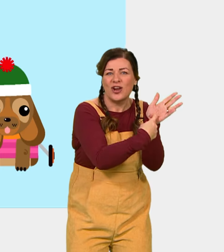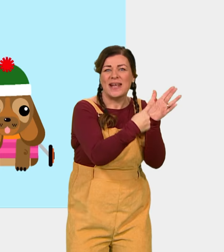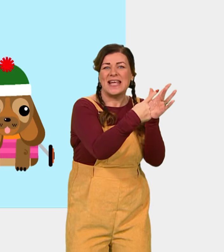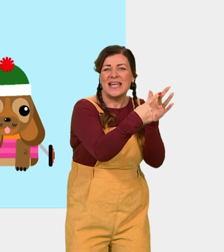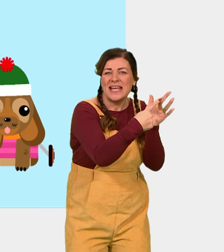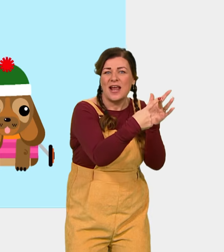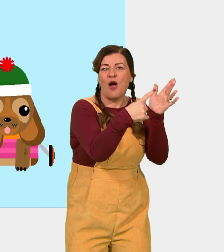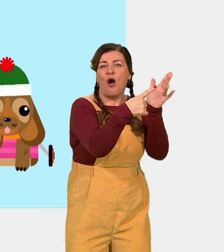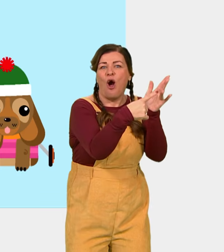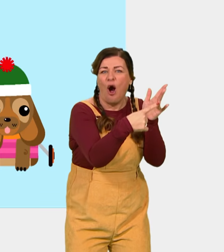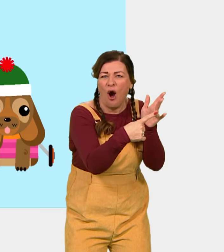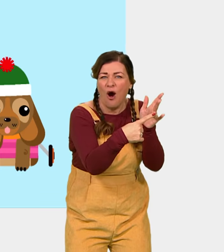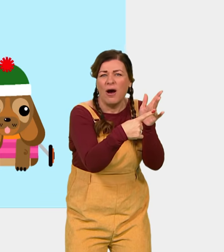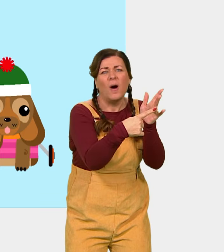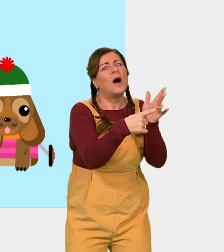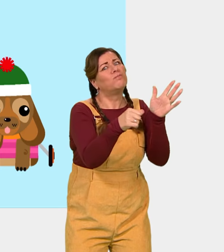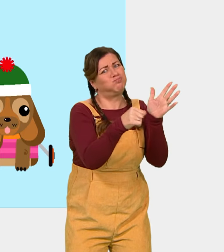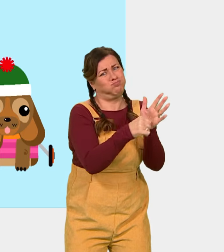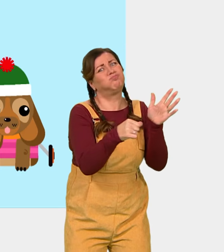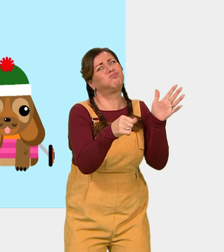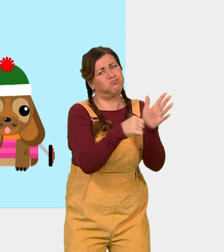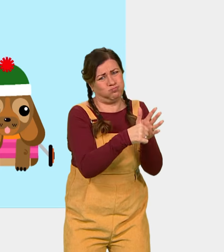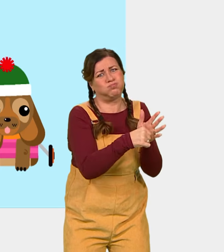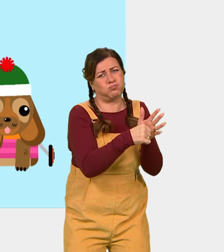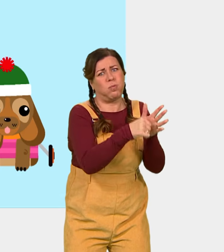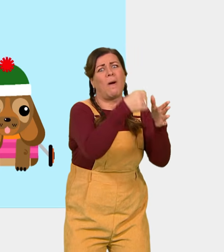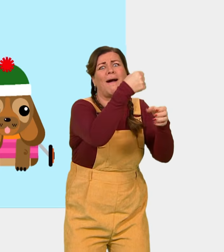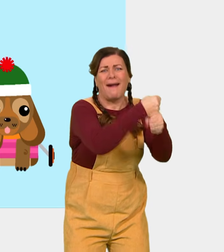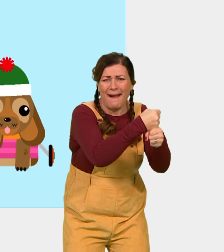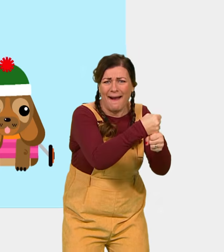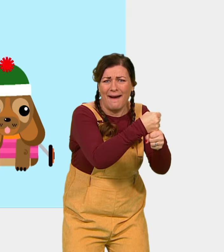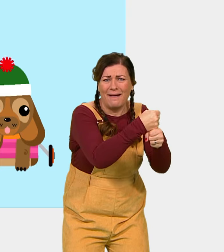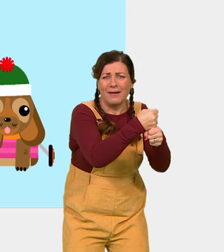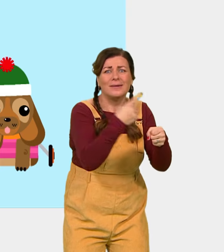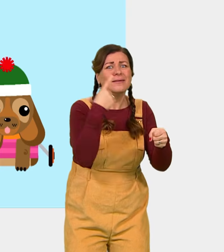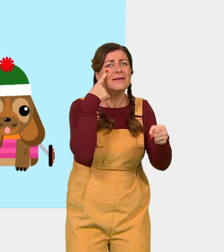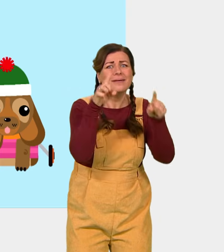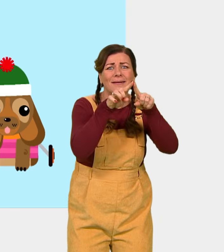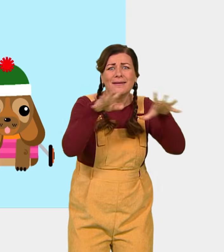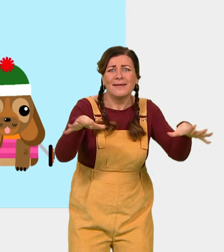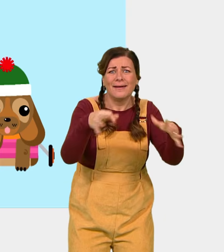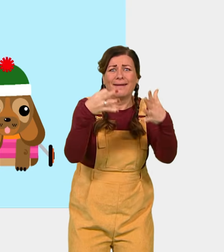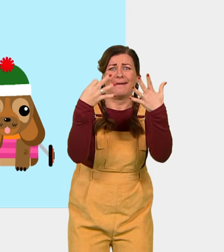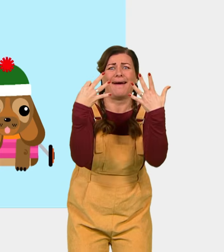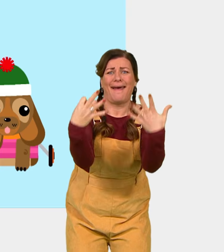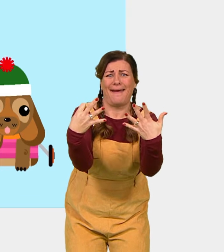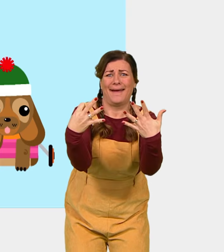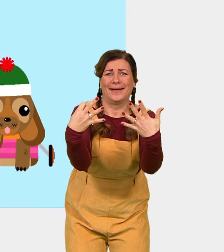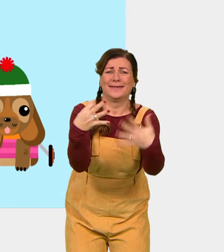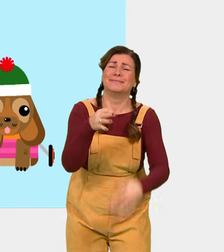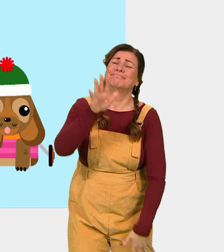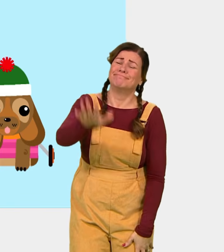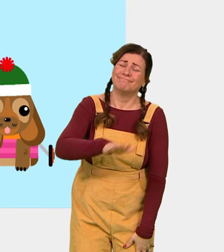r, i, o, ond cafodd tipyn o drafferth gyda'r lythyren gy, oedd yn edrych yn debygach i rhif